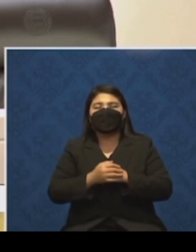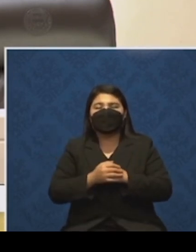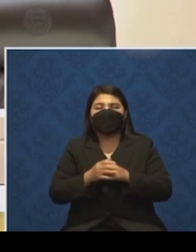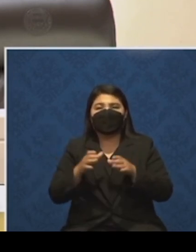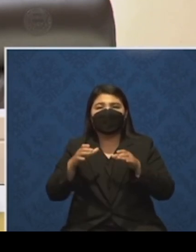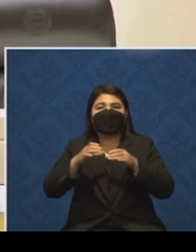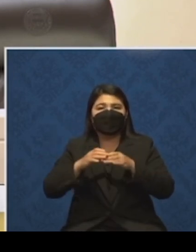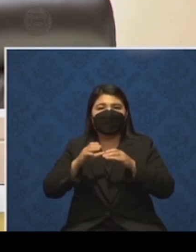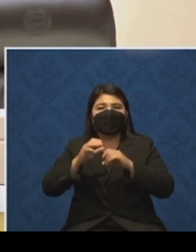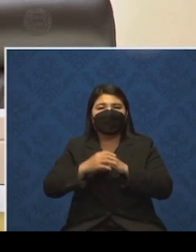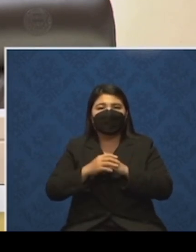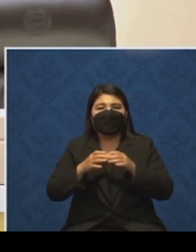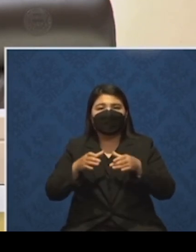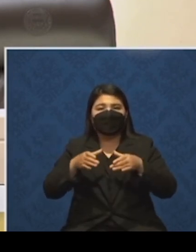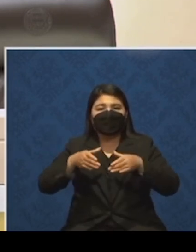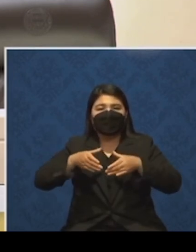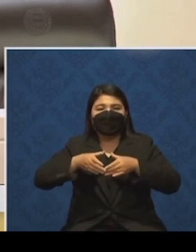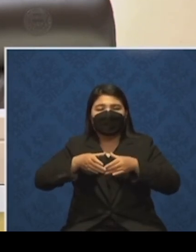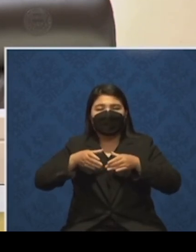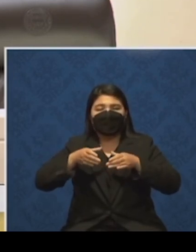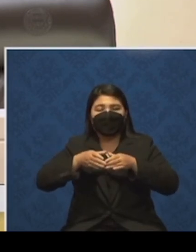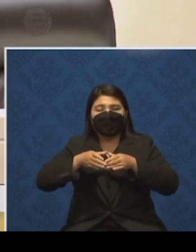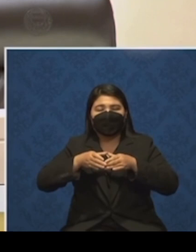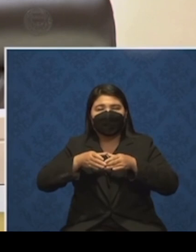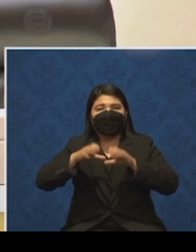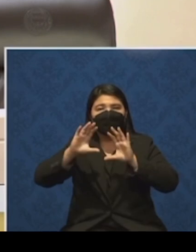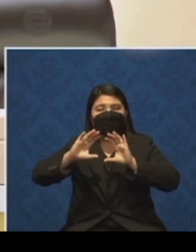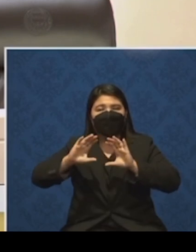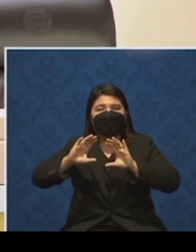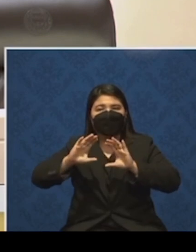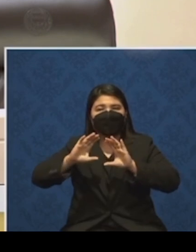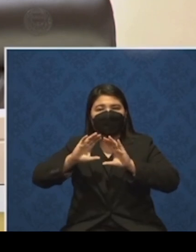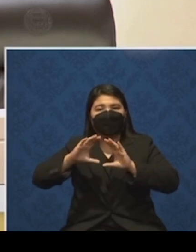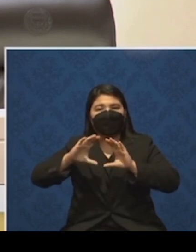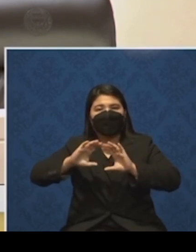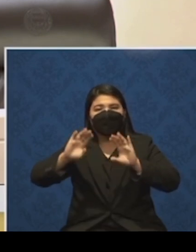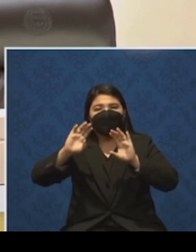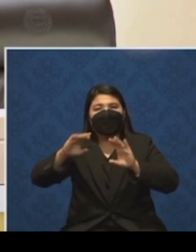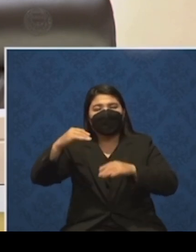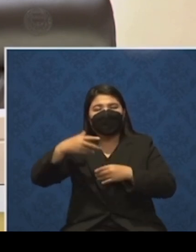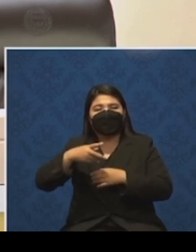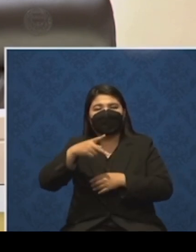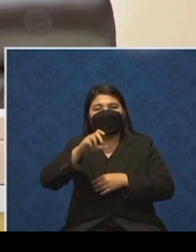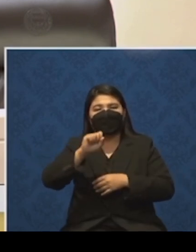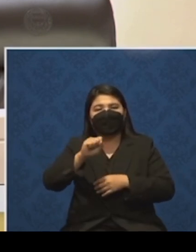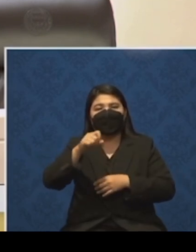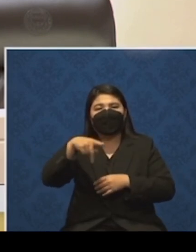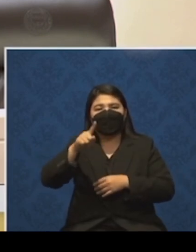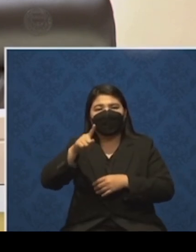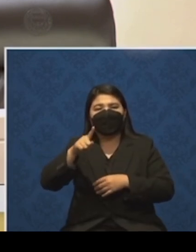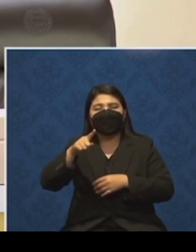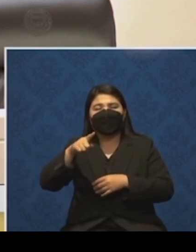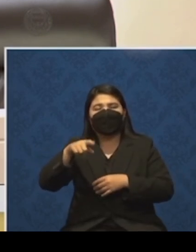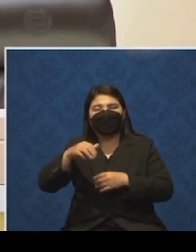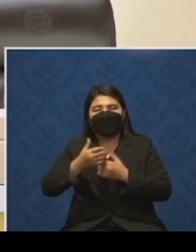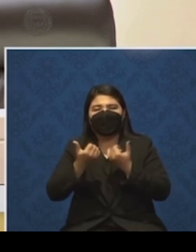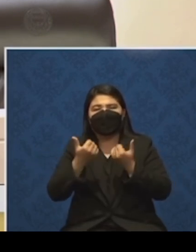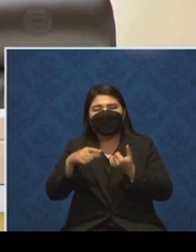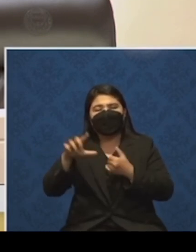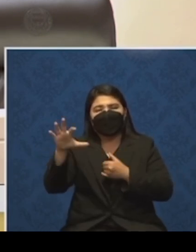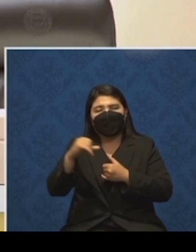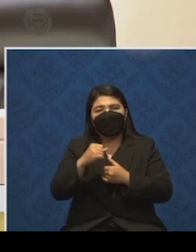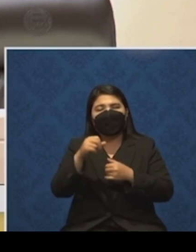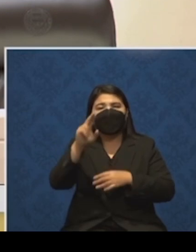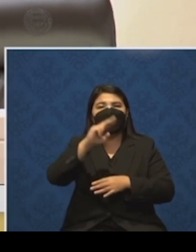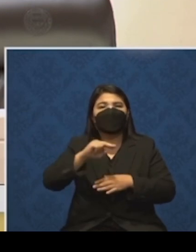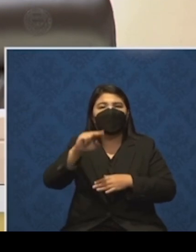รือบริษัทร่วมทุนกับสทปนั้นใช้เป็นแนวทางในการที่จะวิจัยและผลิตแล้วก็สามารถที่จะนำมาใช้ในกองทั